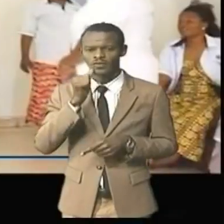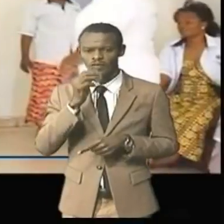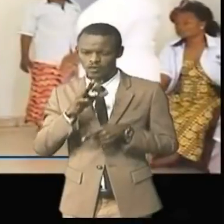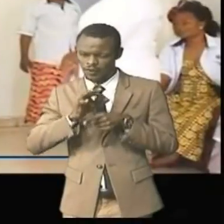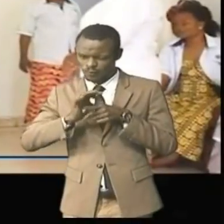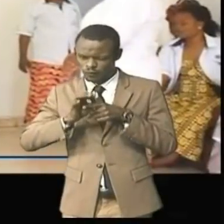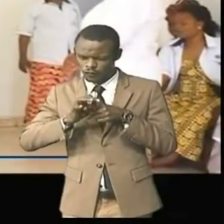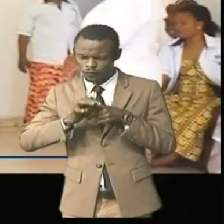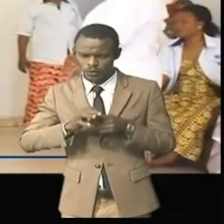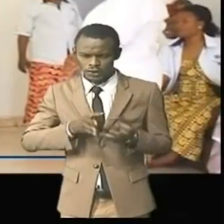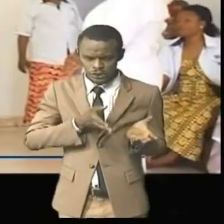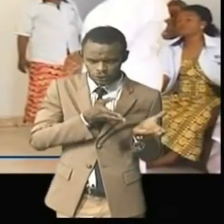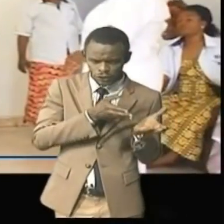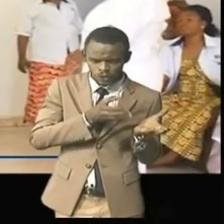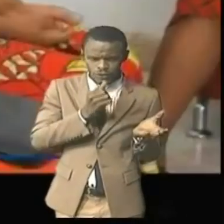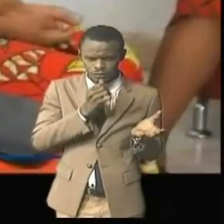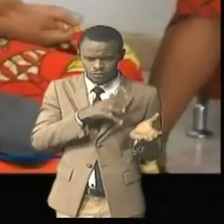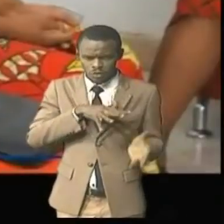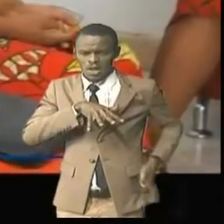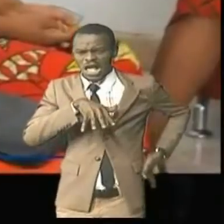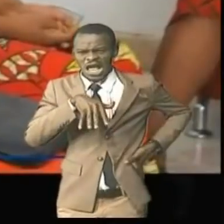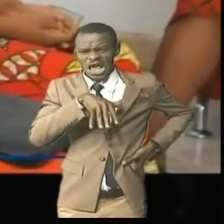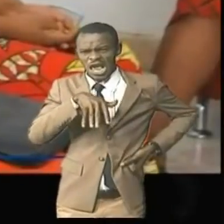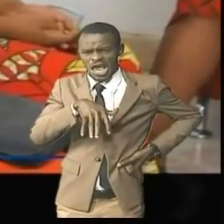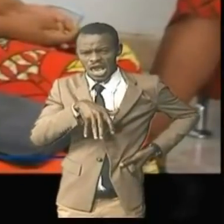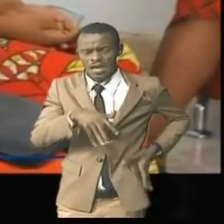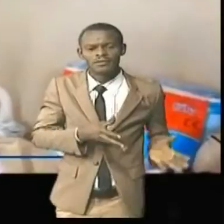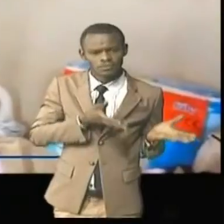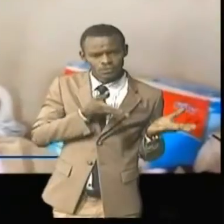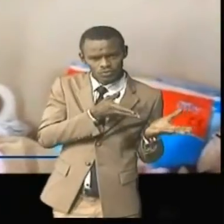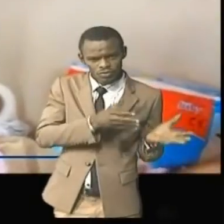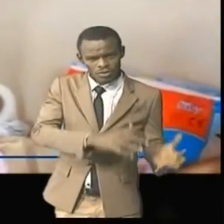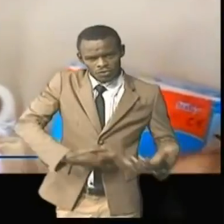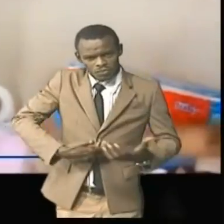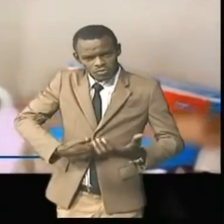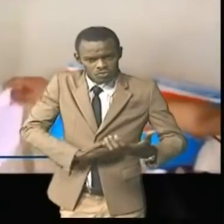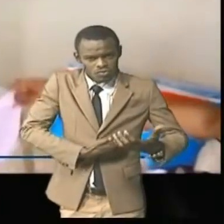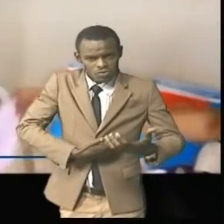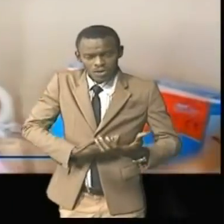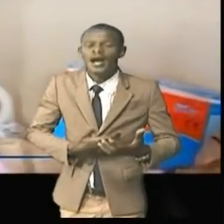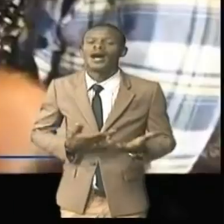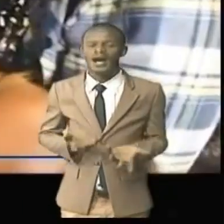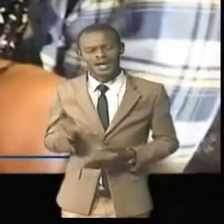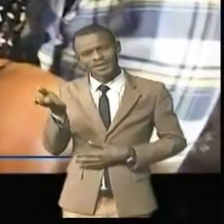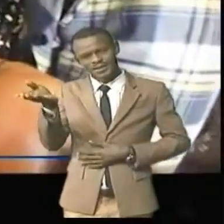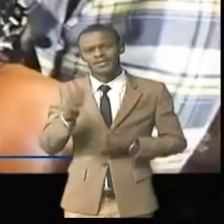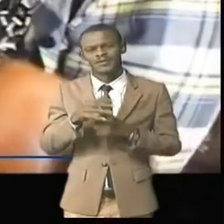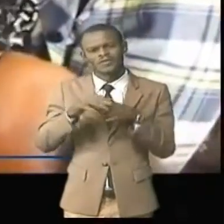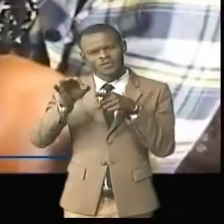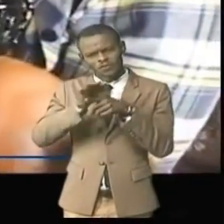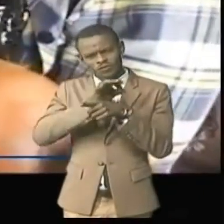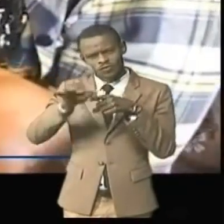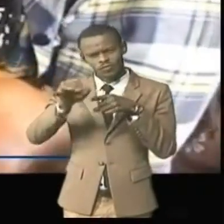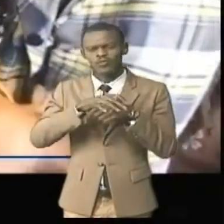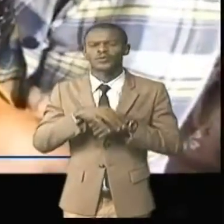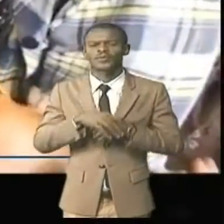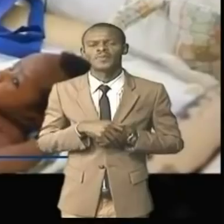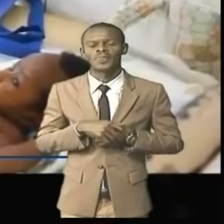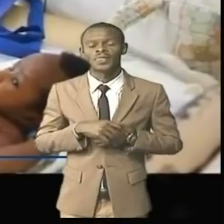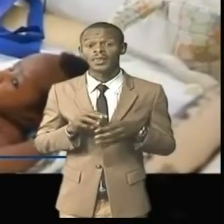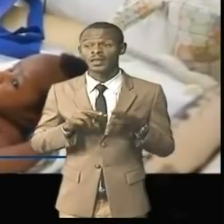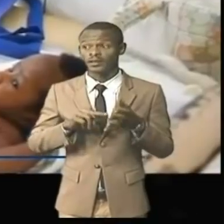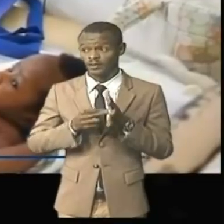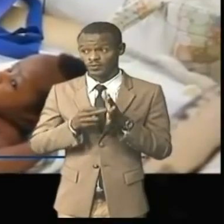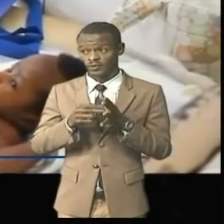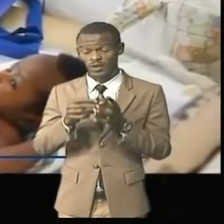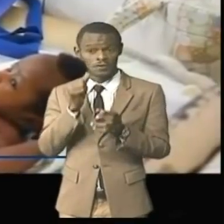Avoir des sages-femmes capables de prendre en charge des femmes enceintes et les nouveaux-nés et contribuer à la réduction de la surmortalité maternelle dans